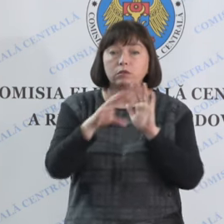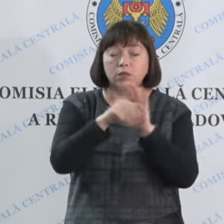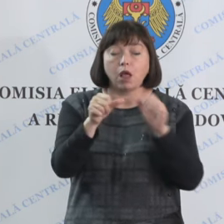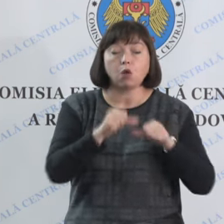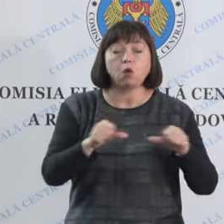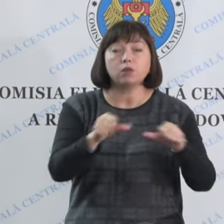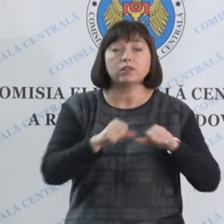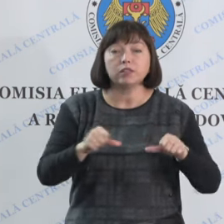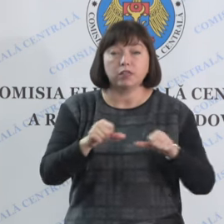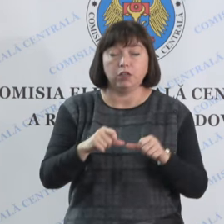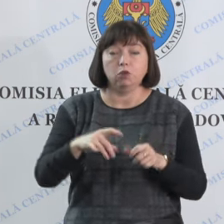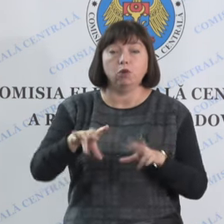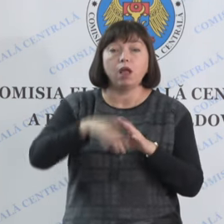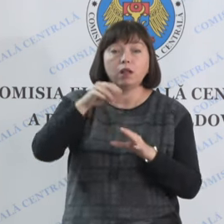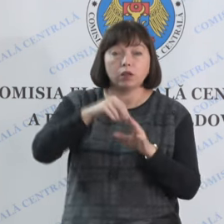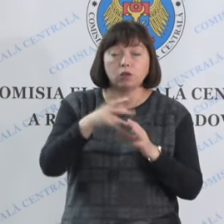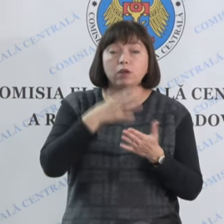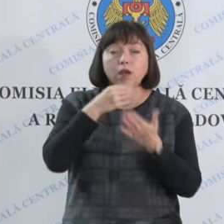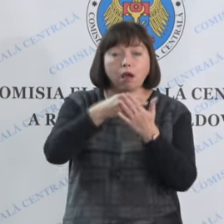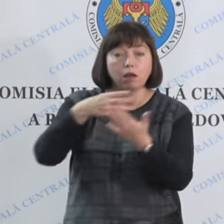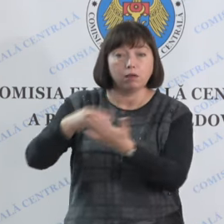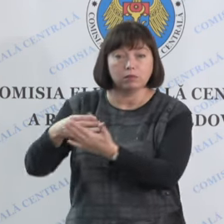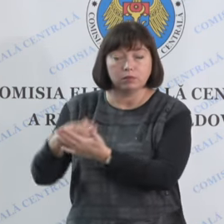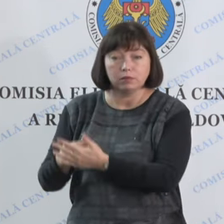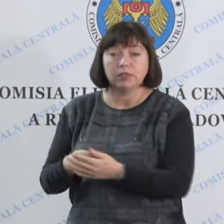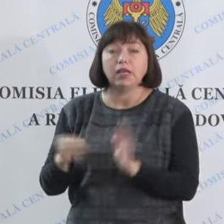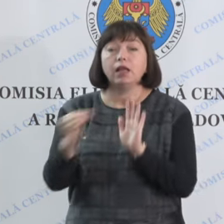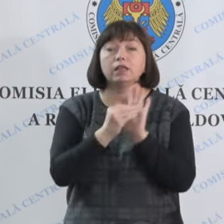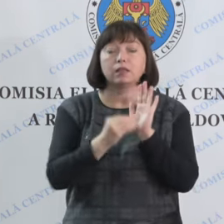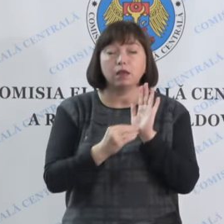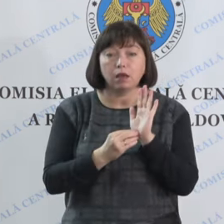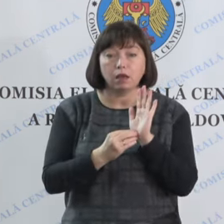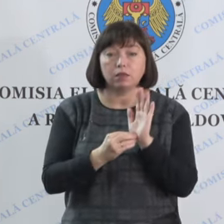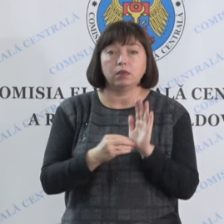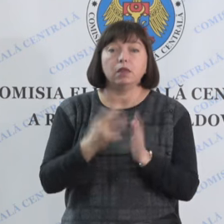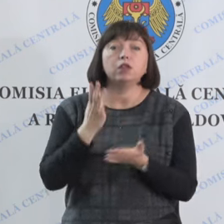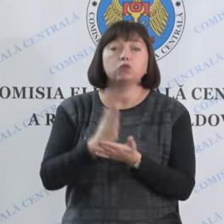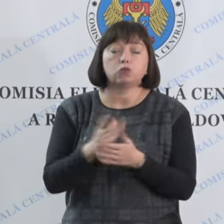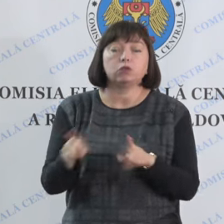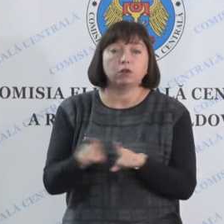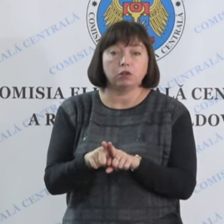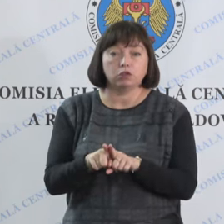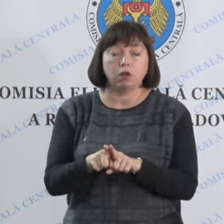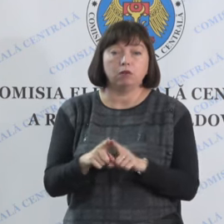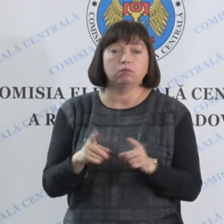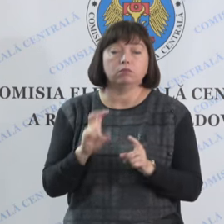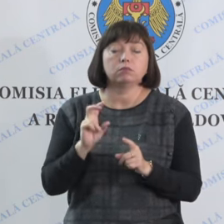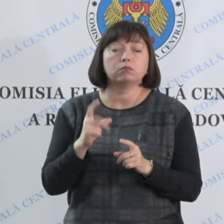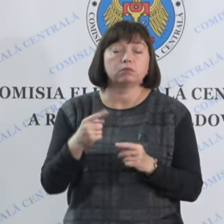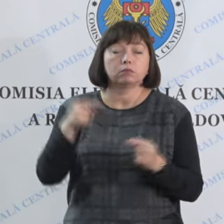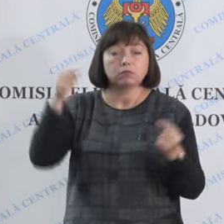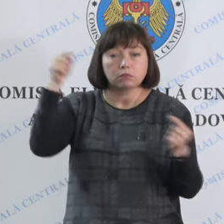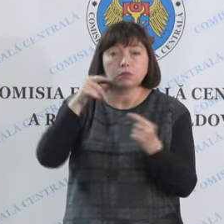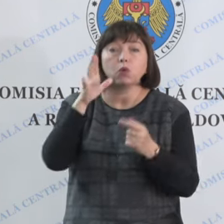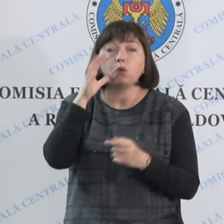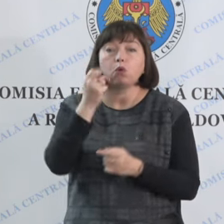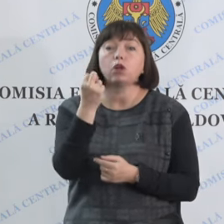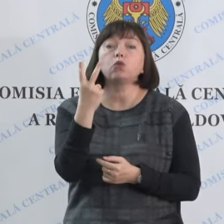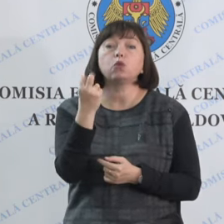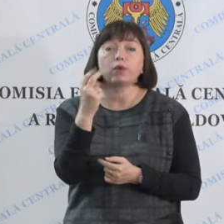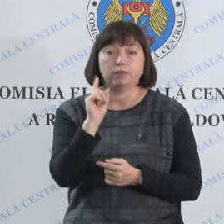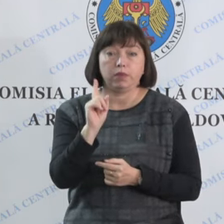Consiliile Electorale de Circumscripție, deci datele accentuăm că sunt actuale pentru ora